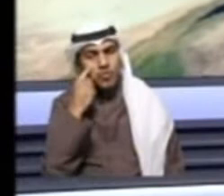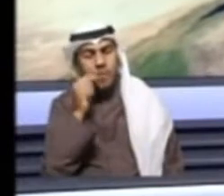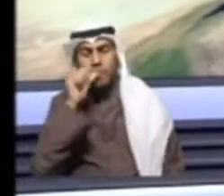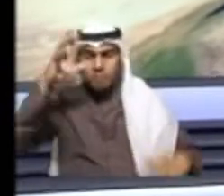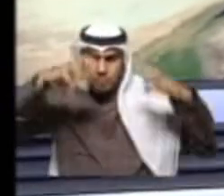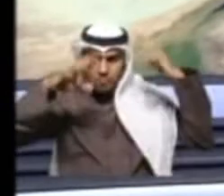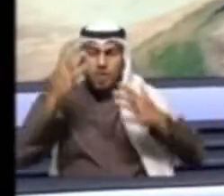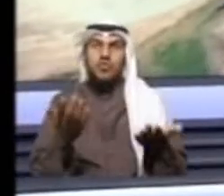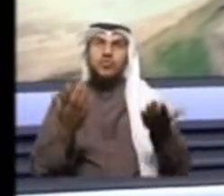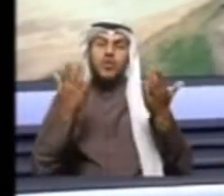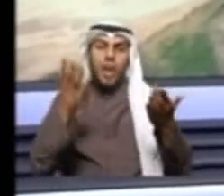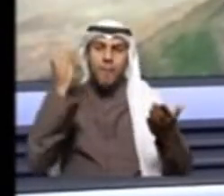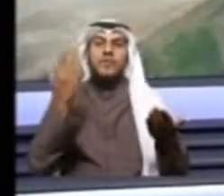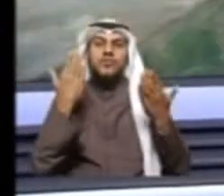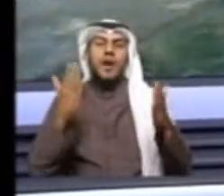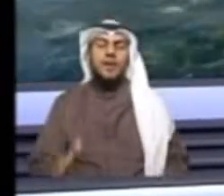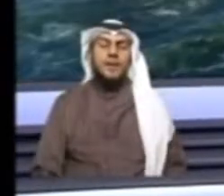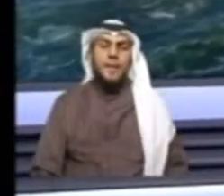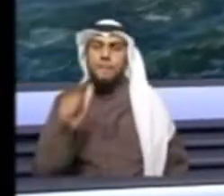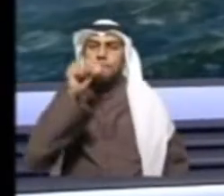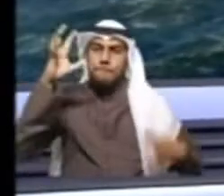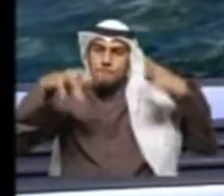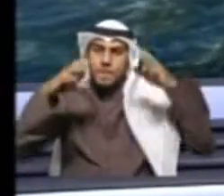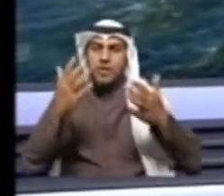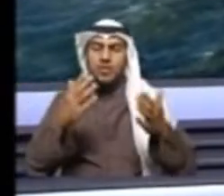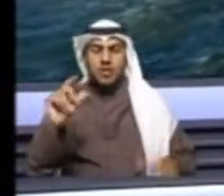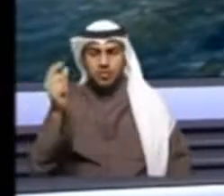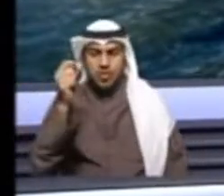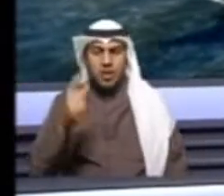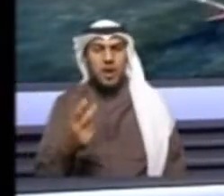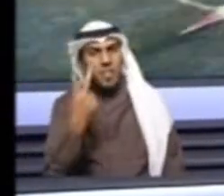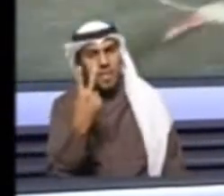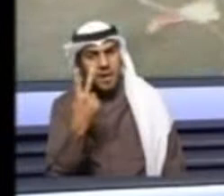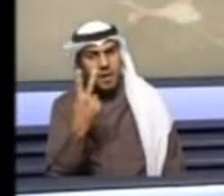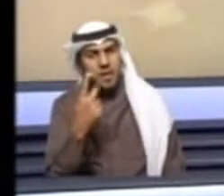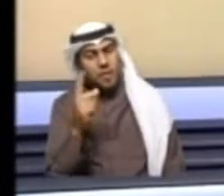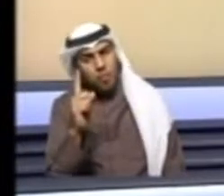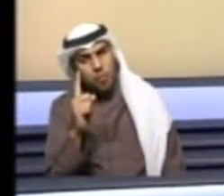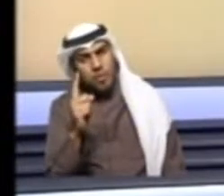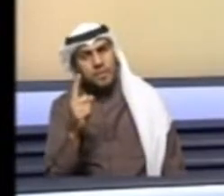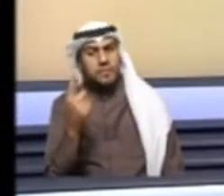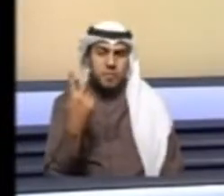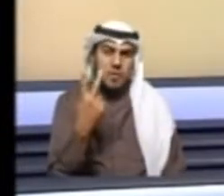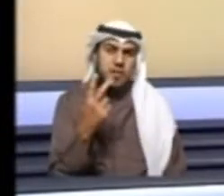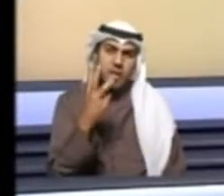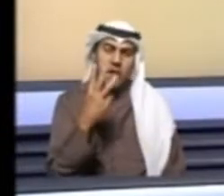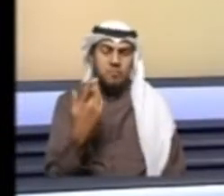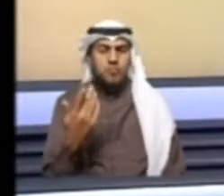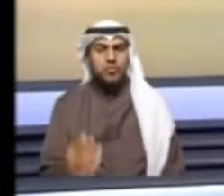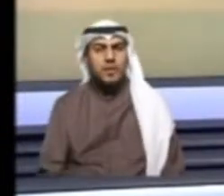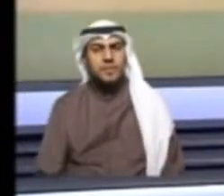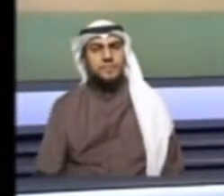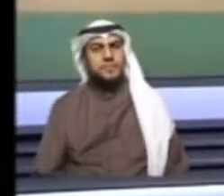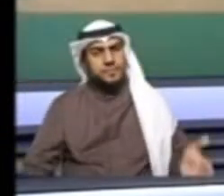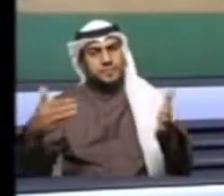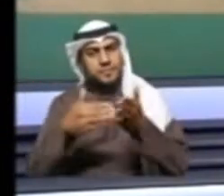الأمطار والغيث إن شاء الله في يعني الأشهر المقبلة مثل شهر 2 فبراير وكذلك مارس بإذن الله تعالى. تنتهي